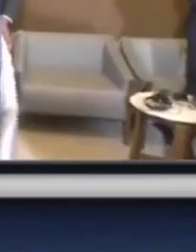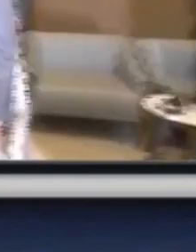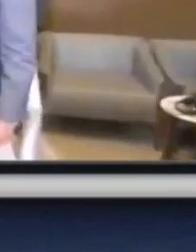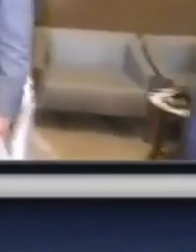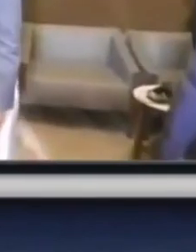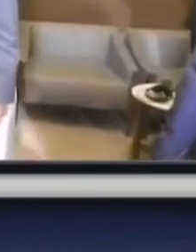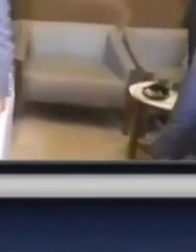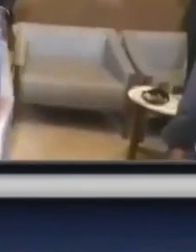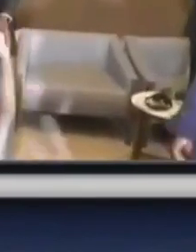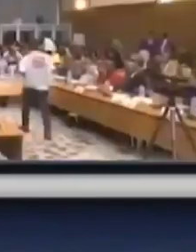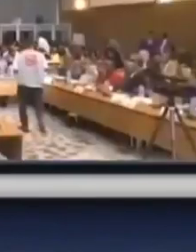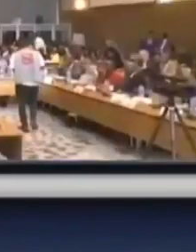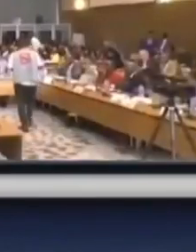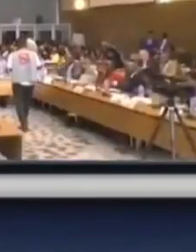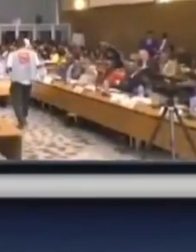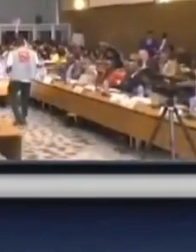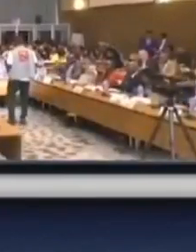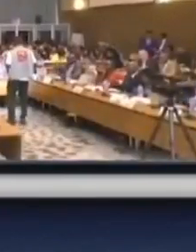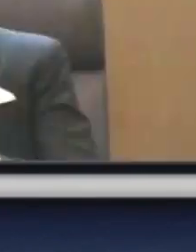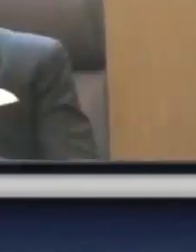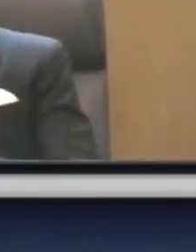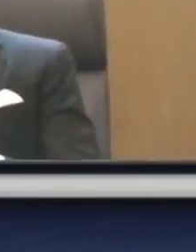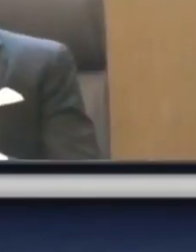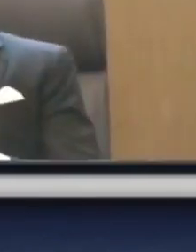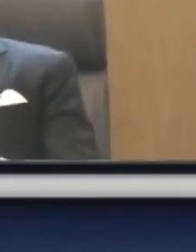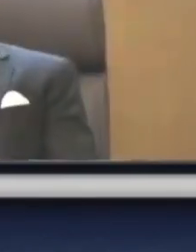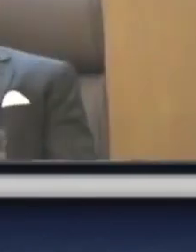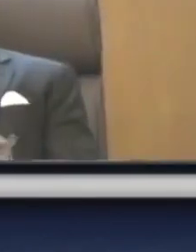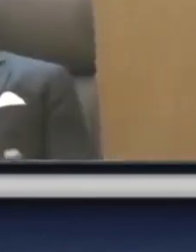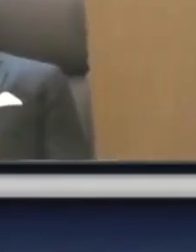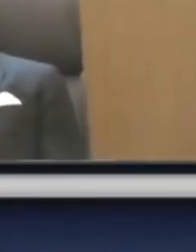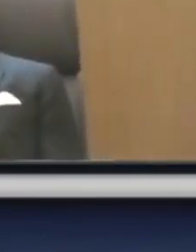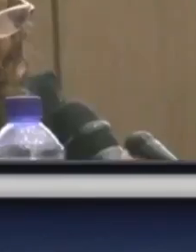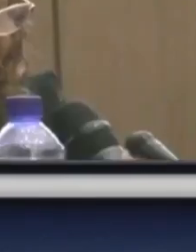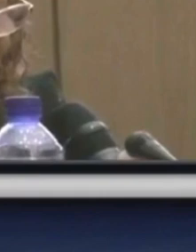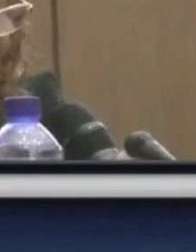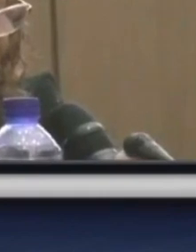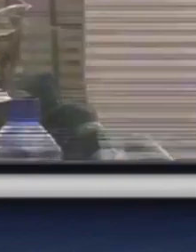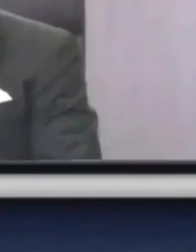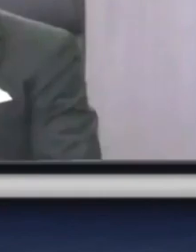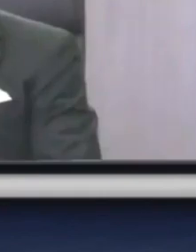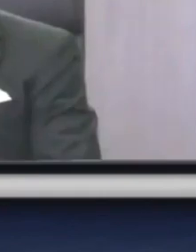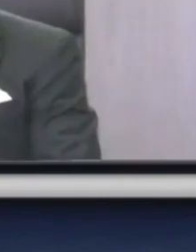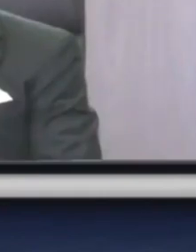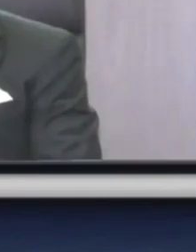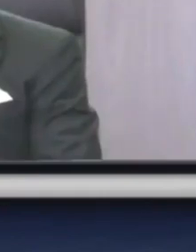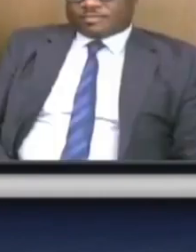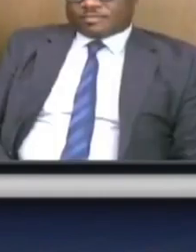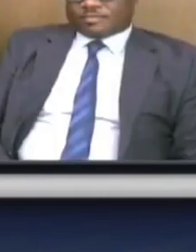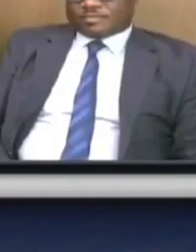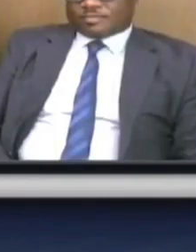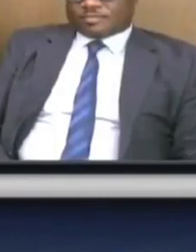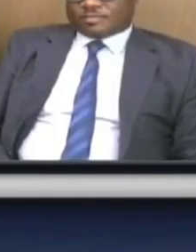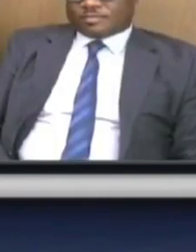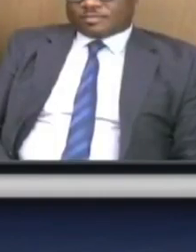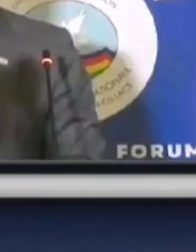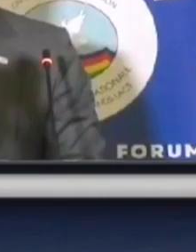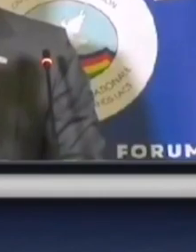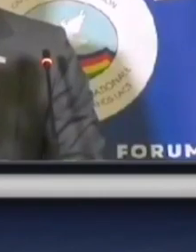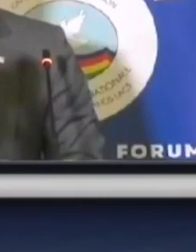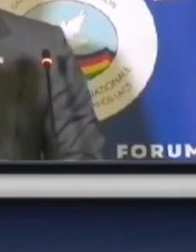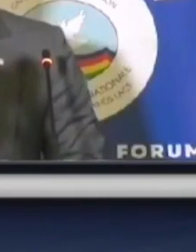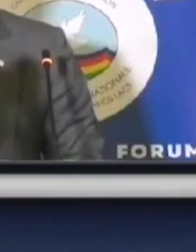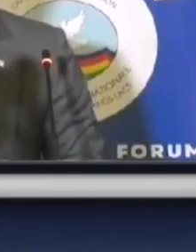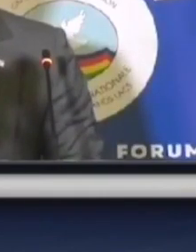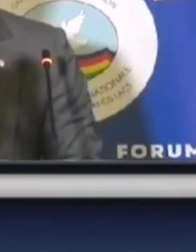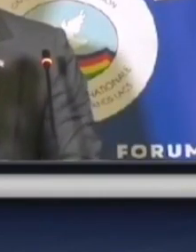Lacs organise un forum de 5 jours. Le commerce illégal de ce minerai finance les conflits armés et alimente les violations des droits